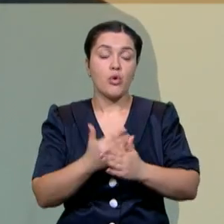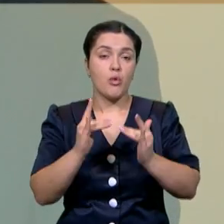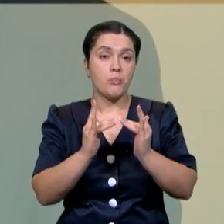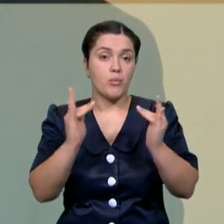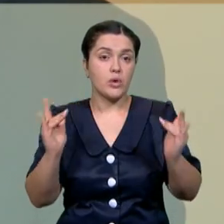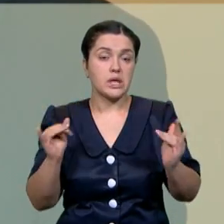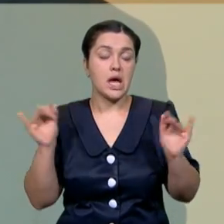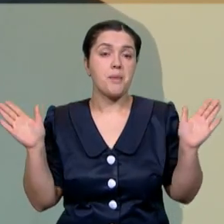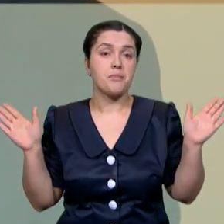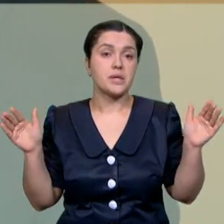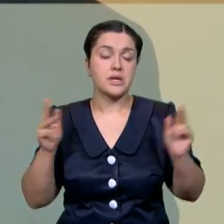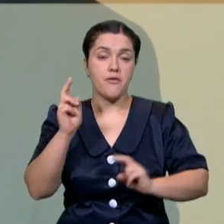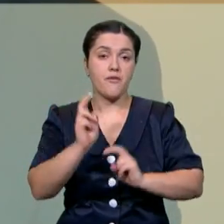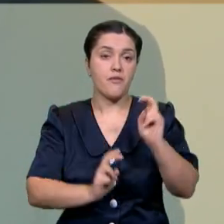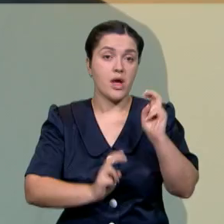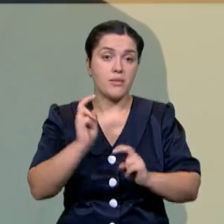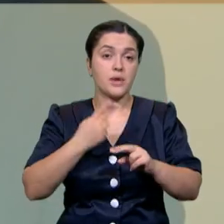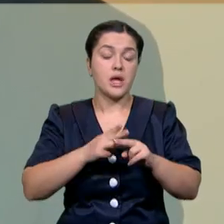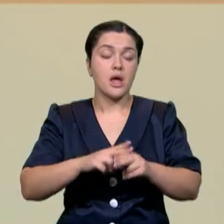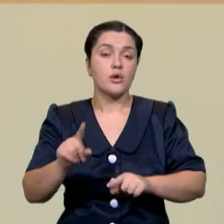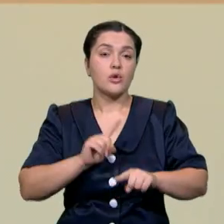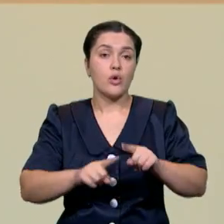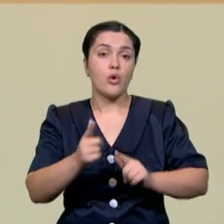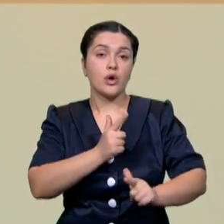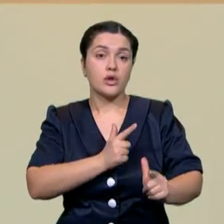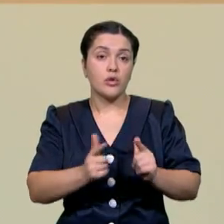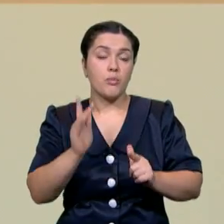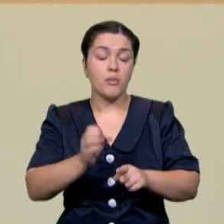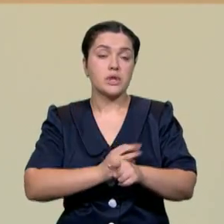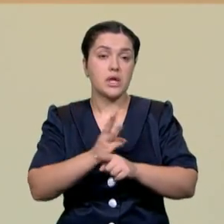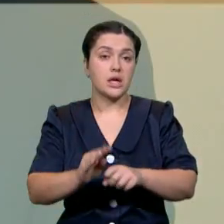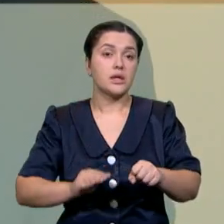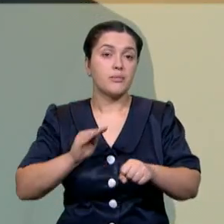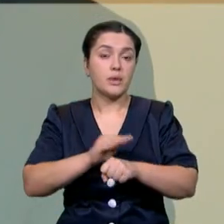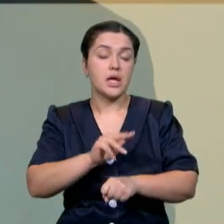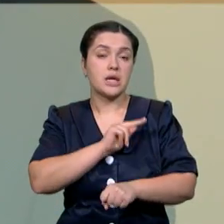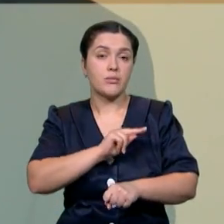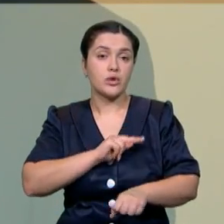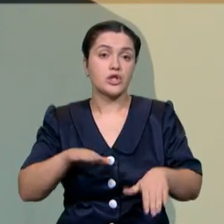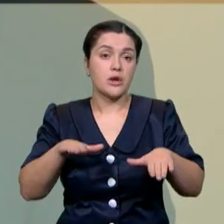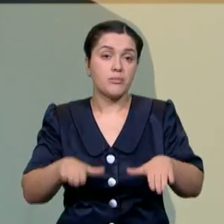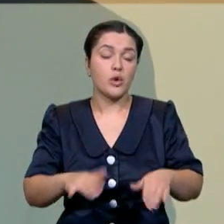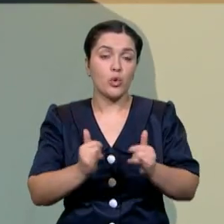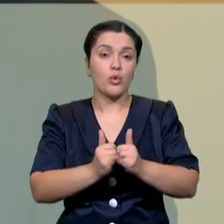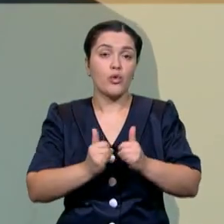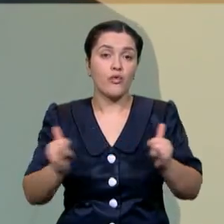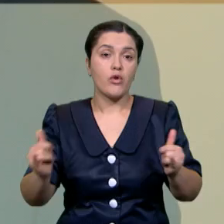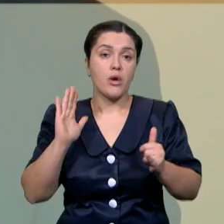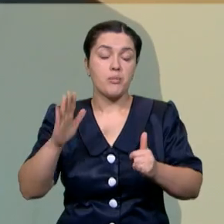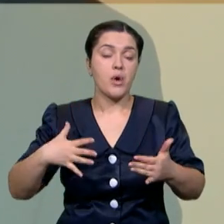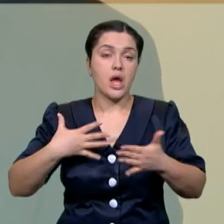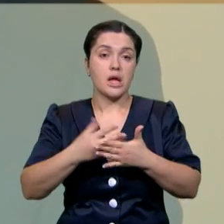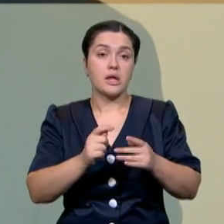современная птицефабрика. Вот этих объектов в эксплуатацию позволит создать нам дополнительные рабочие места и увеличить приток